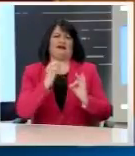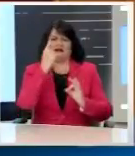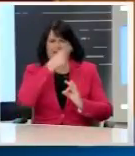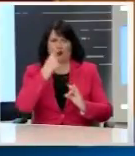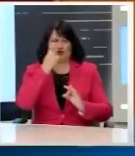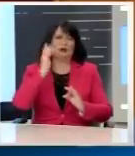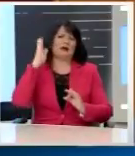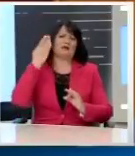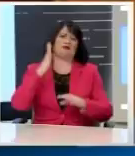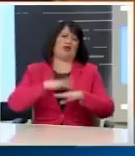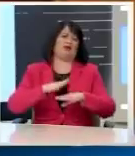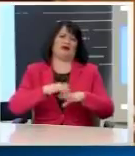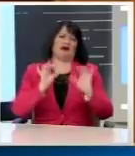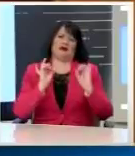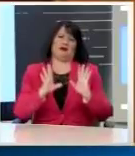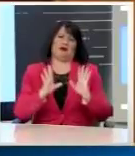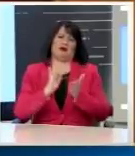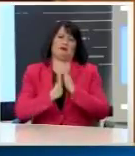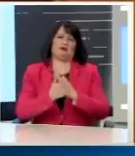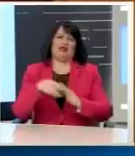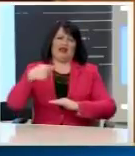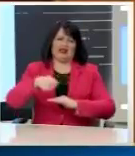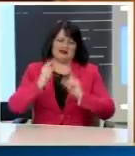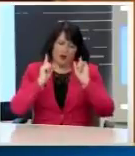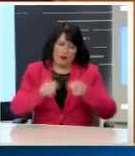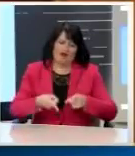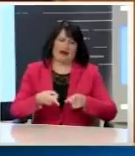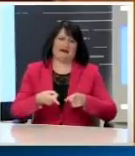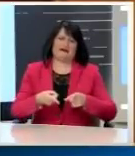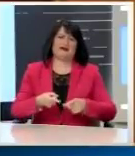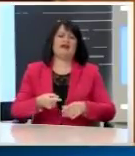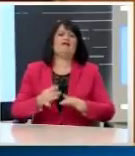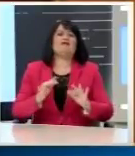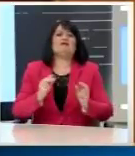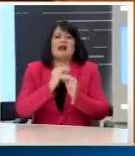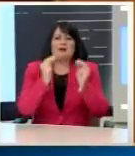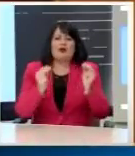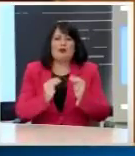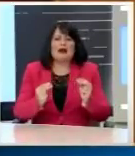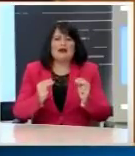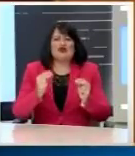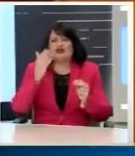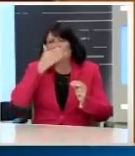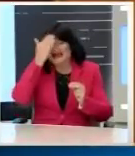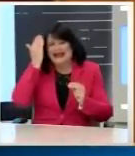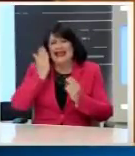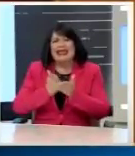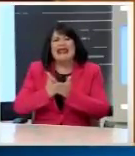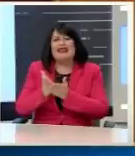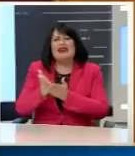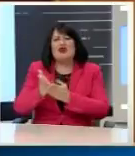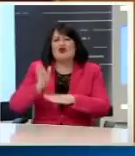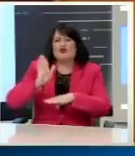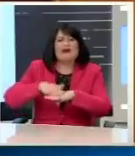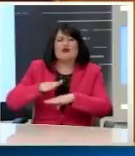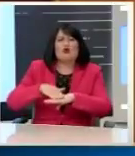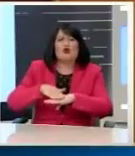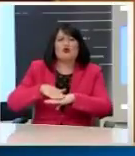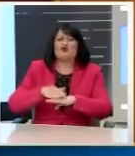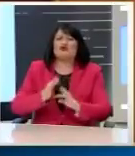αρχείο. Επομένως, σε τι συνίσταται η ηθική αυτουργία του Υπουργού